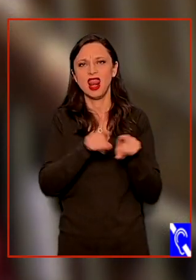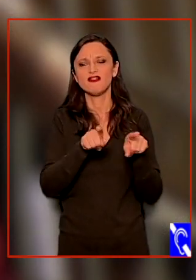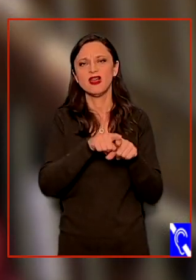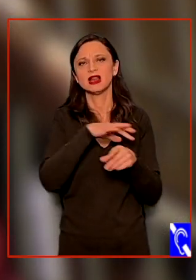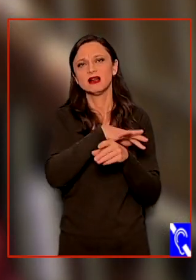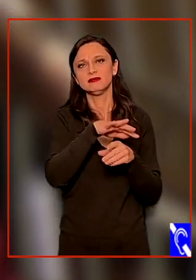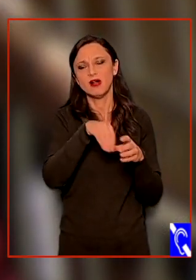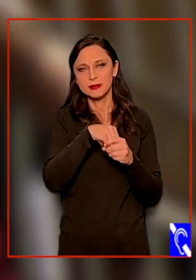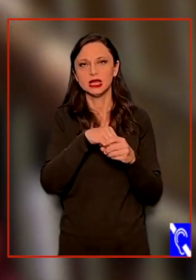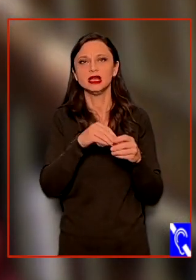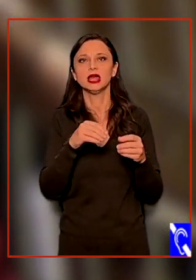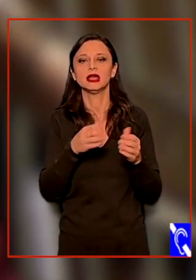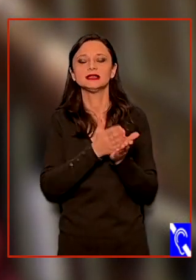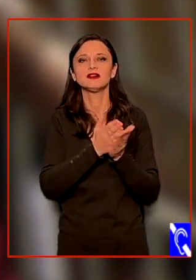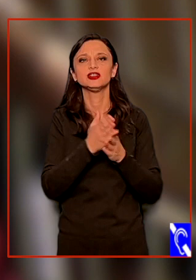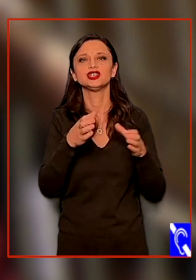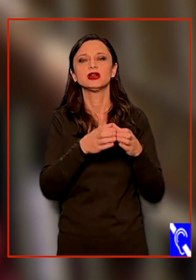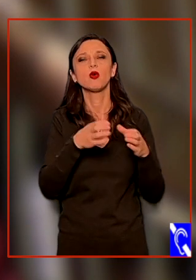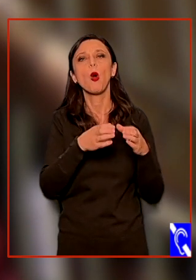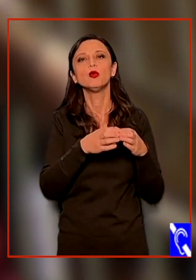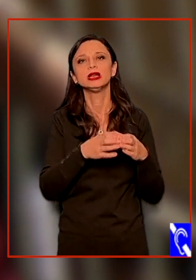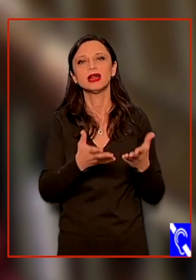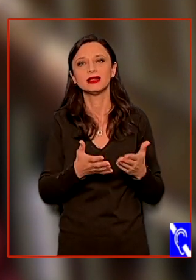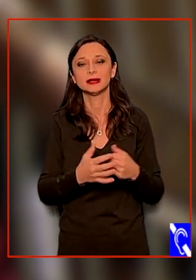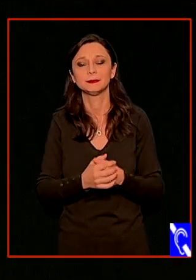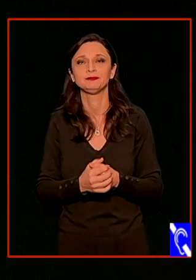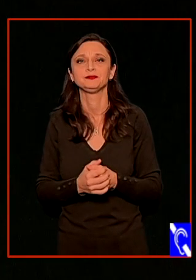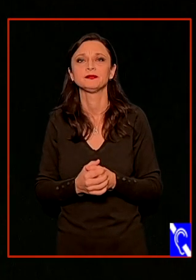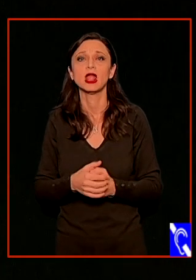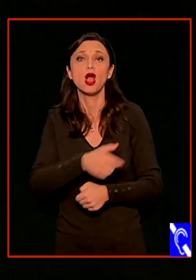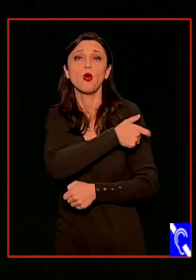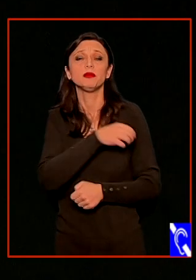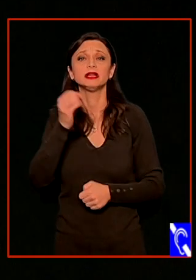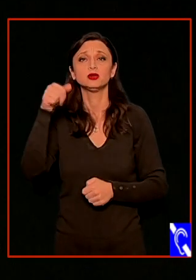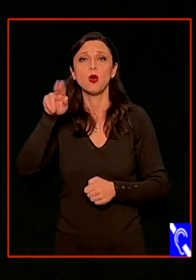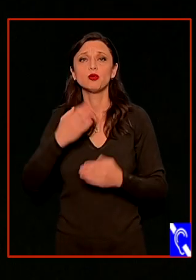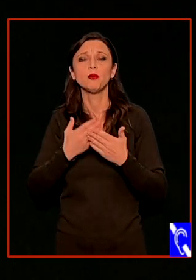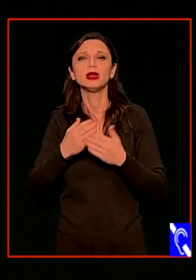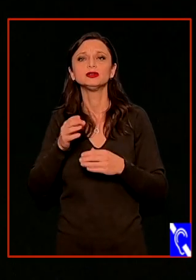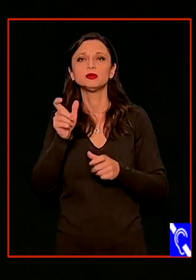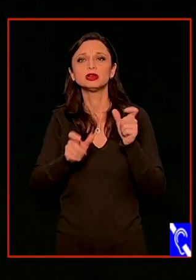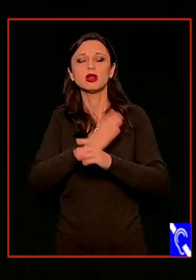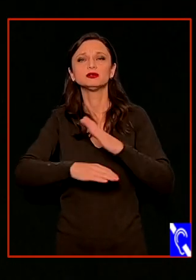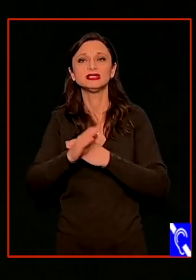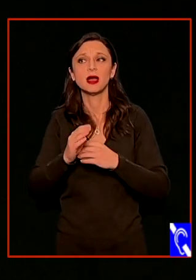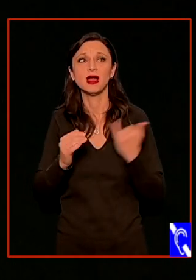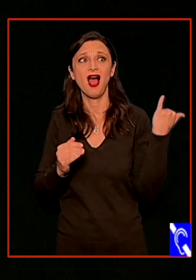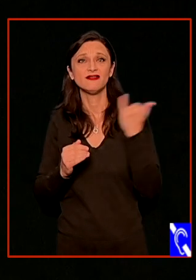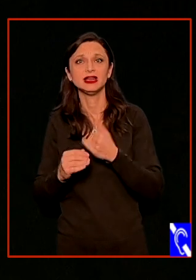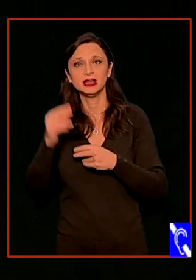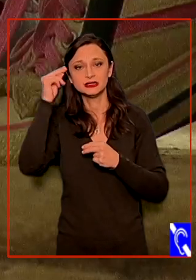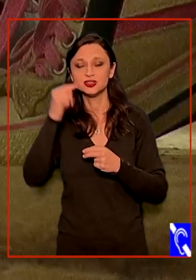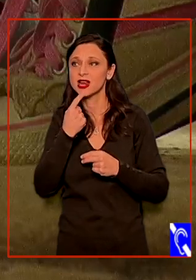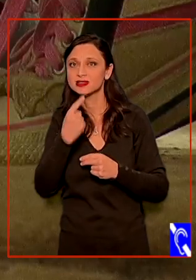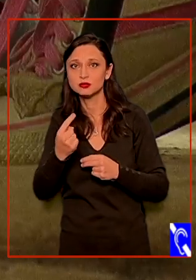în comunitate. Nu degeaba Comitetul ONU pentru Drepturile Persoanelor cu Dizabilități a venit și a spus tuturor